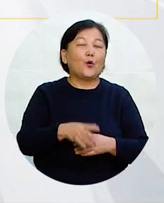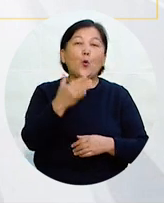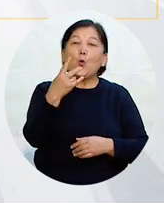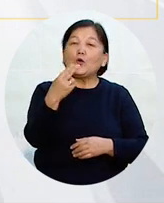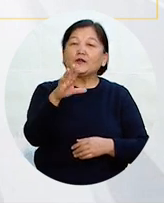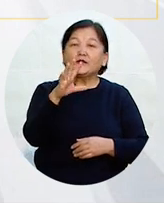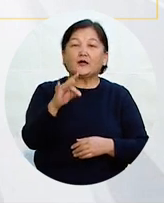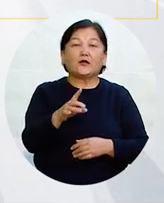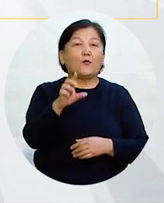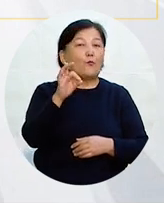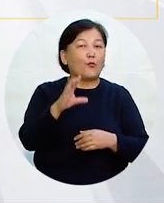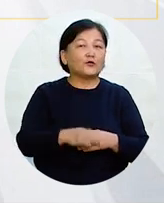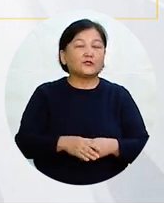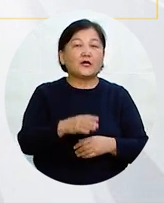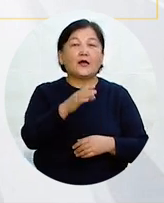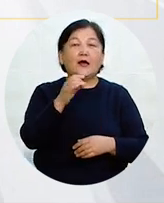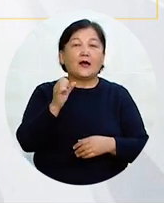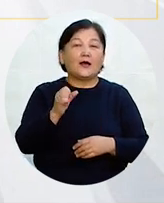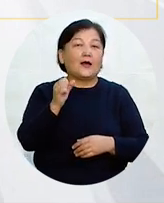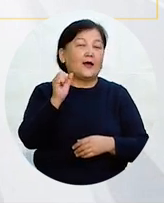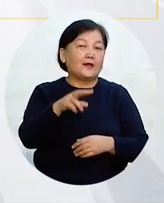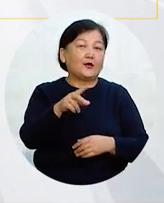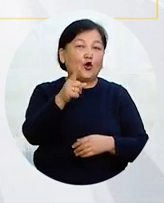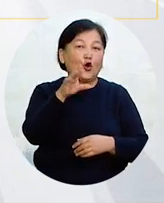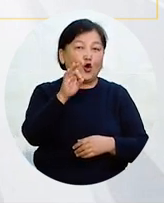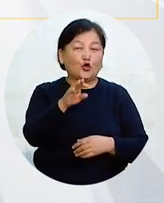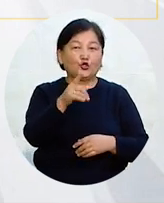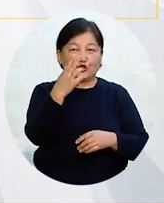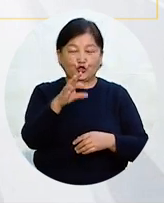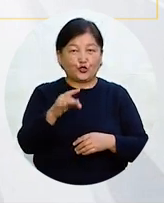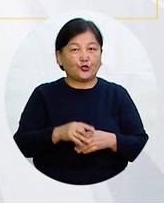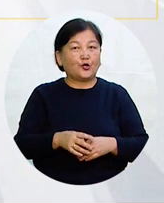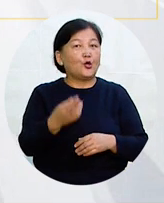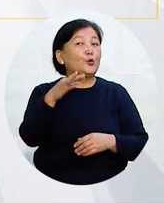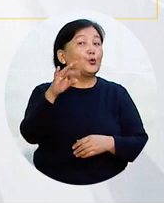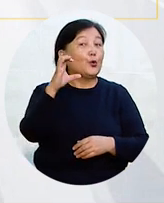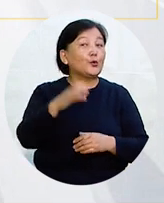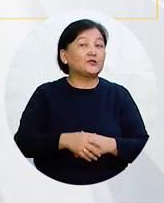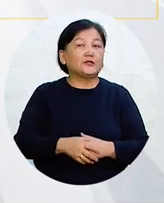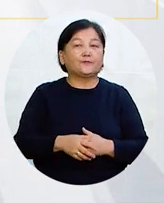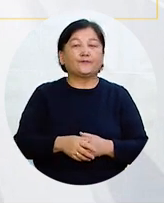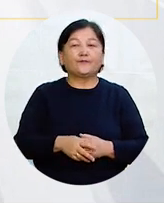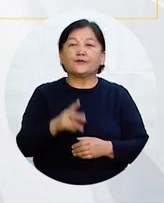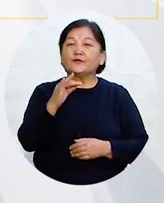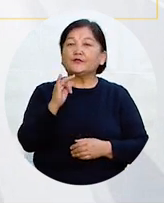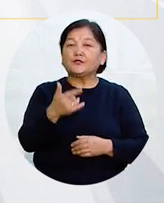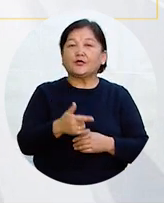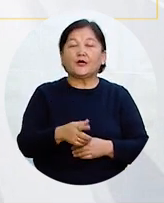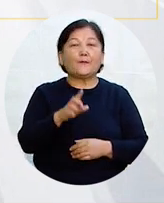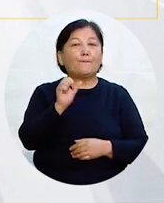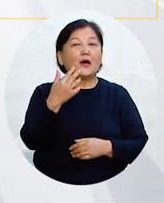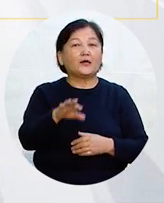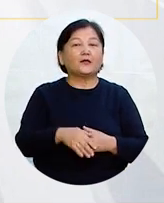ундар, бос, айлд, хоцор, сөгд, дурс, чир,